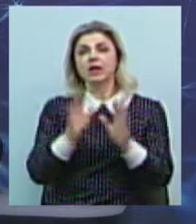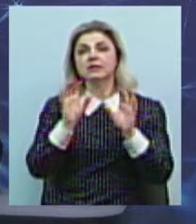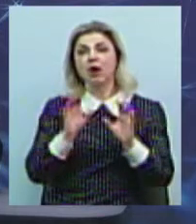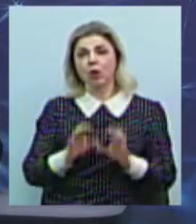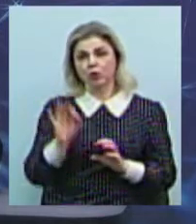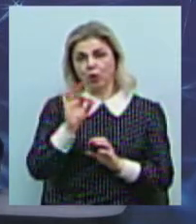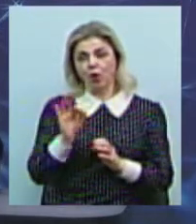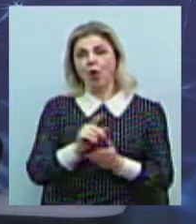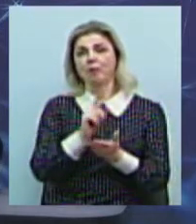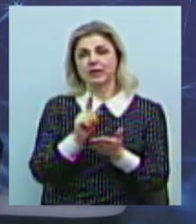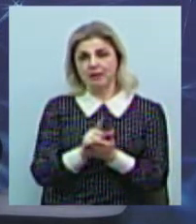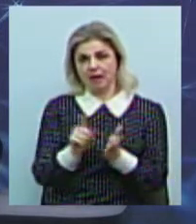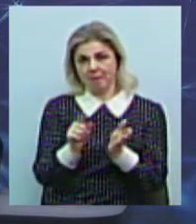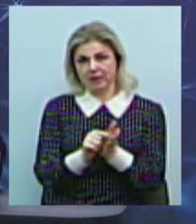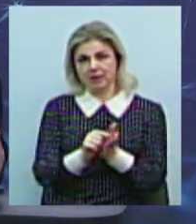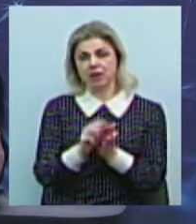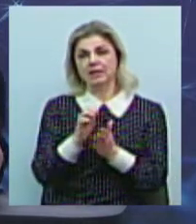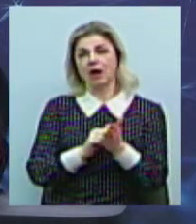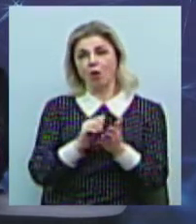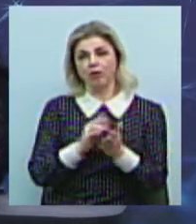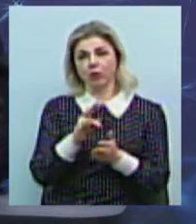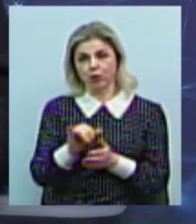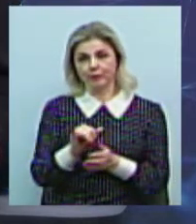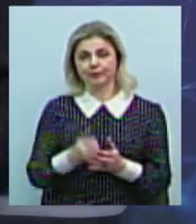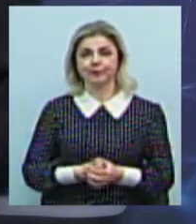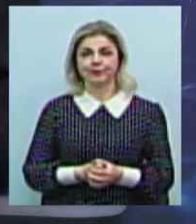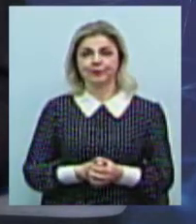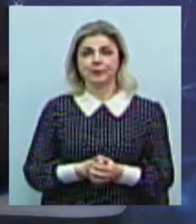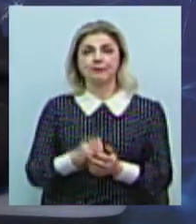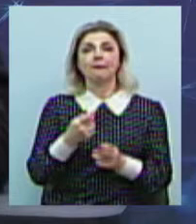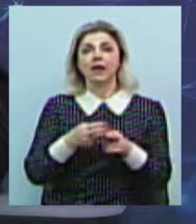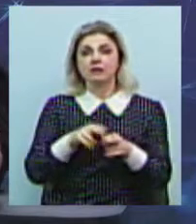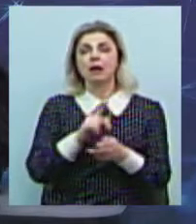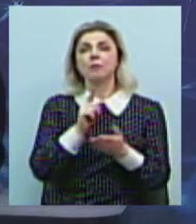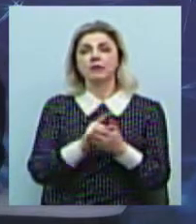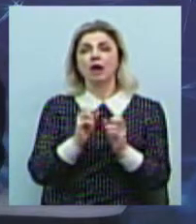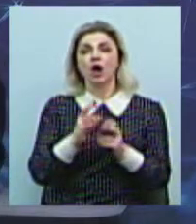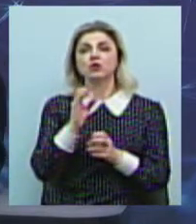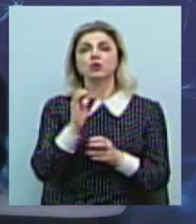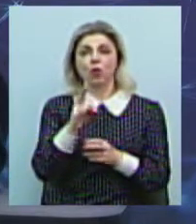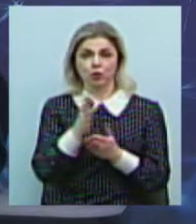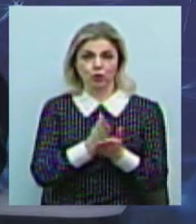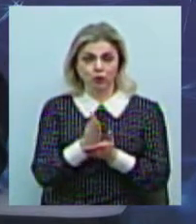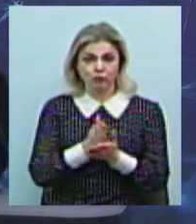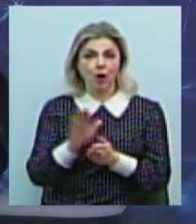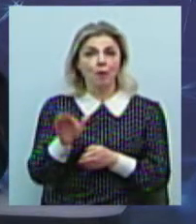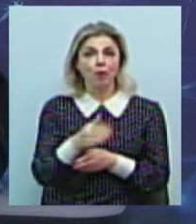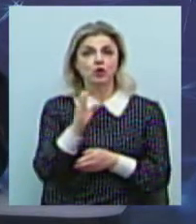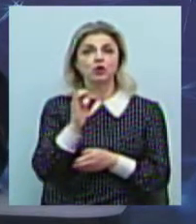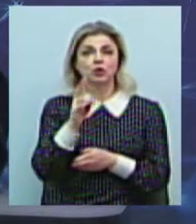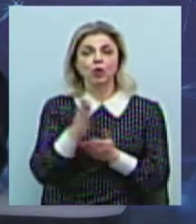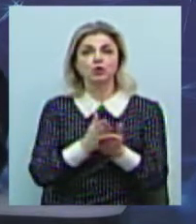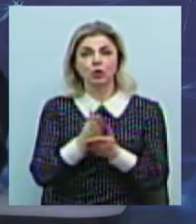загальнообов'язкове державне пенсійне страхування. А це, як правило, у нас строкова служба, тому що вони теж після строкової служби можуть бути визнані